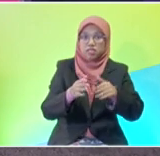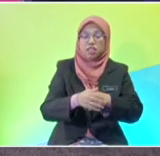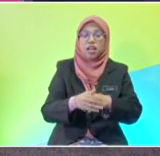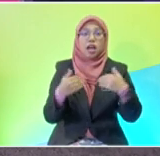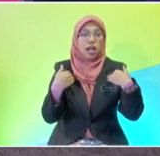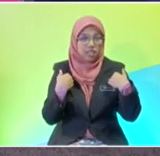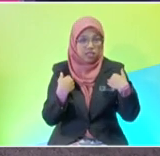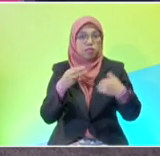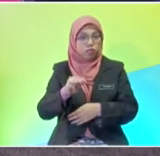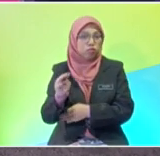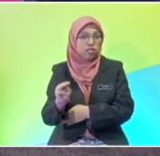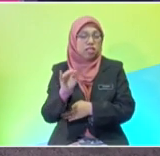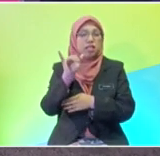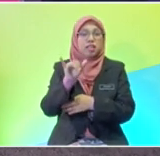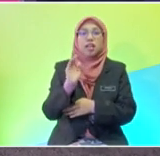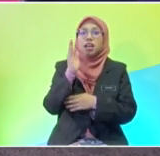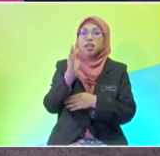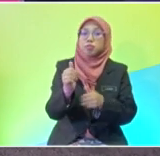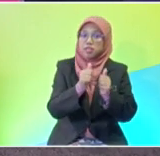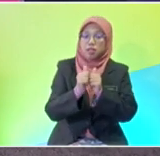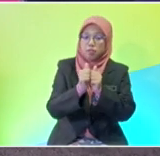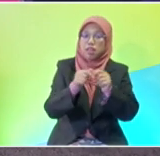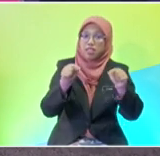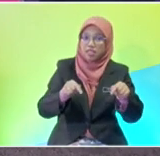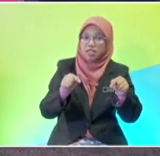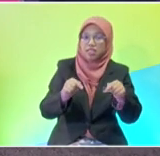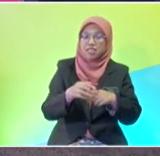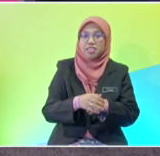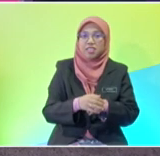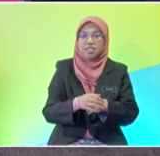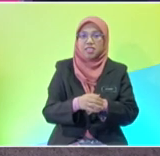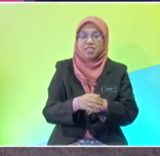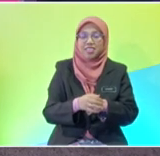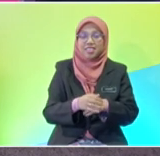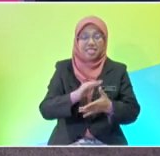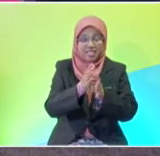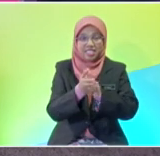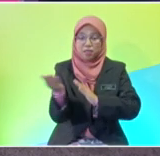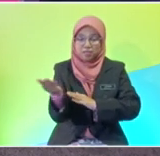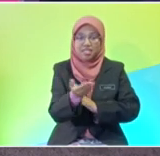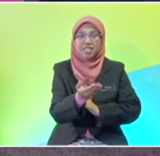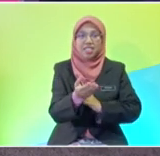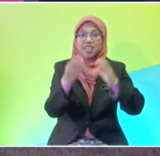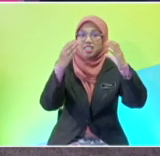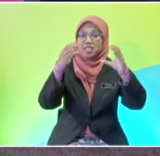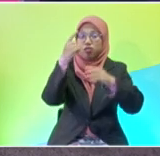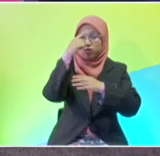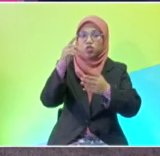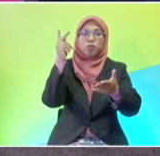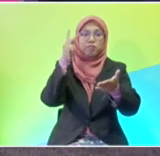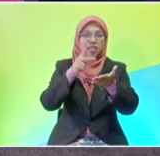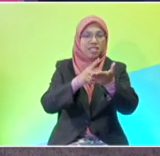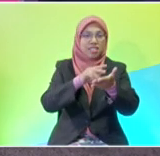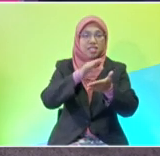Cikgu ada juga murid-muridnya kita dalam kelas pada hari ini ah jadi saya anak pesililkan lah kawan-kawan saya silakan oke